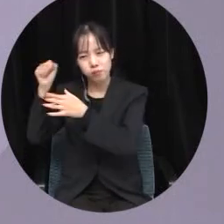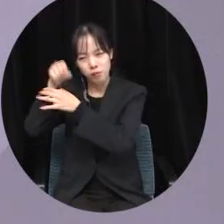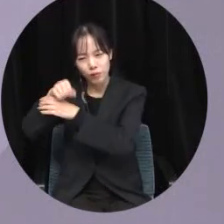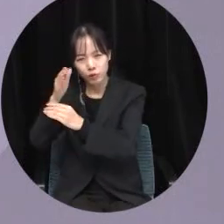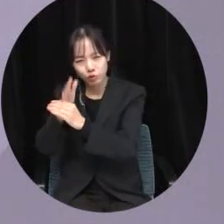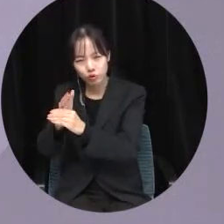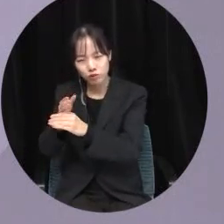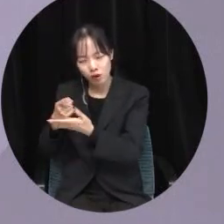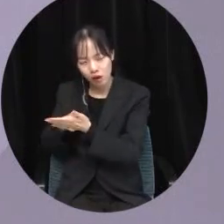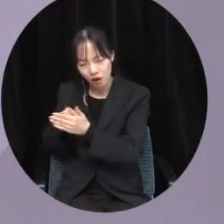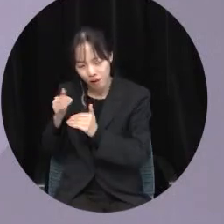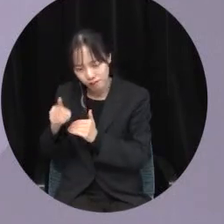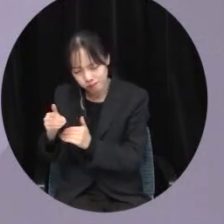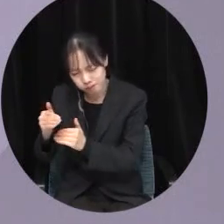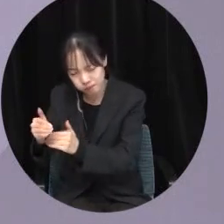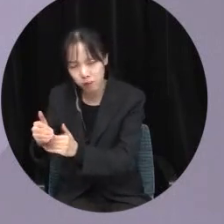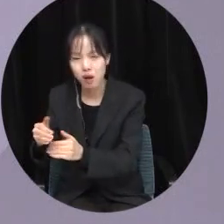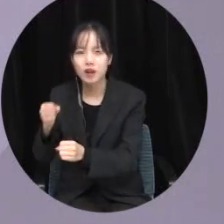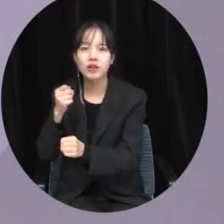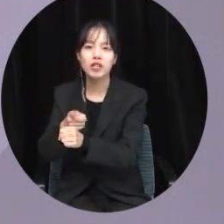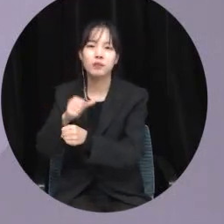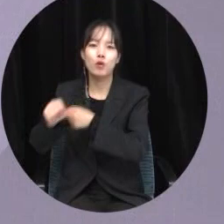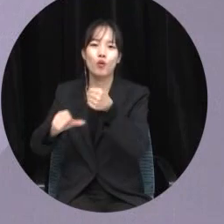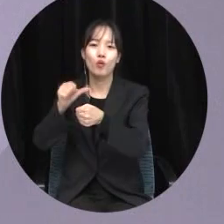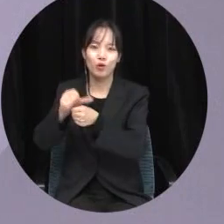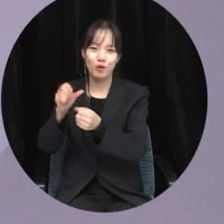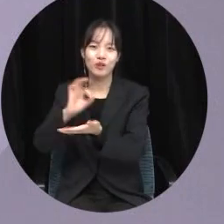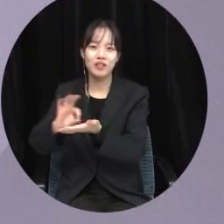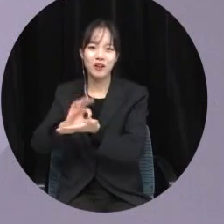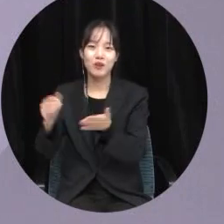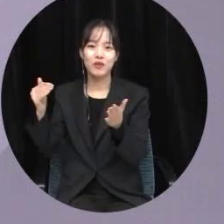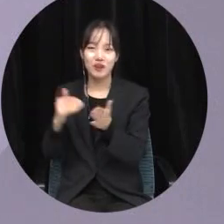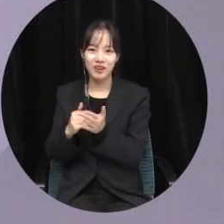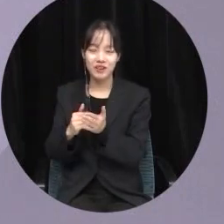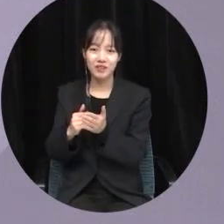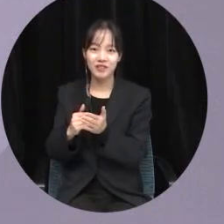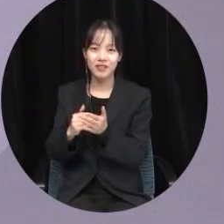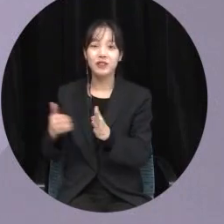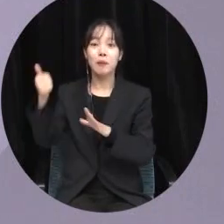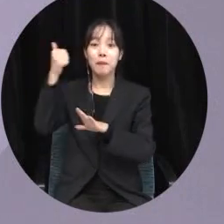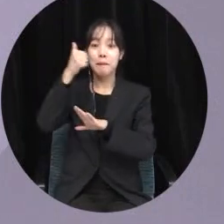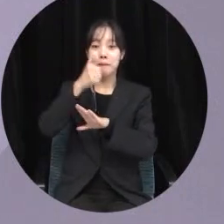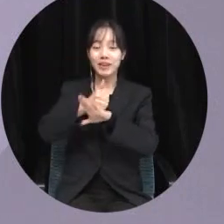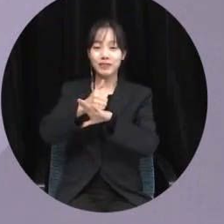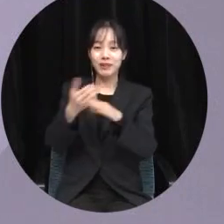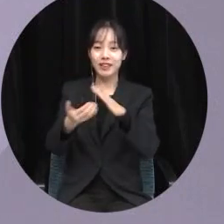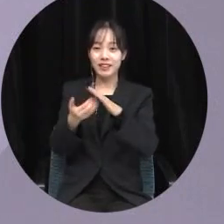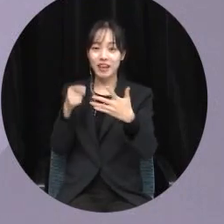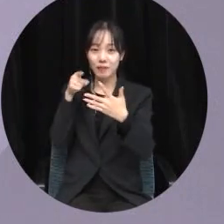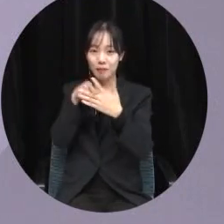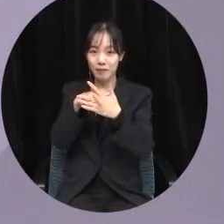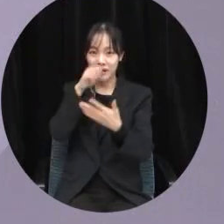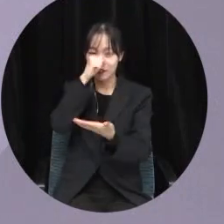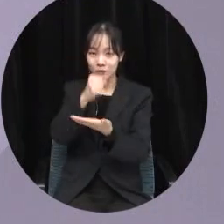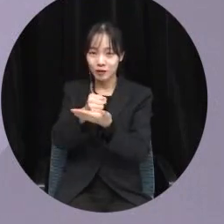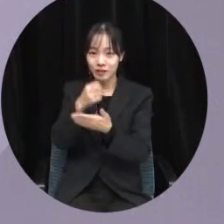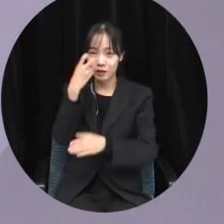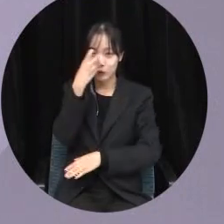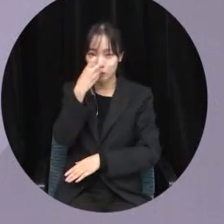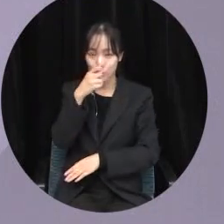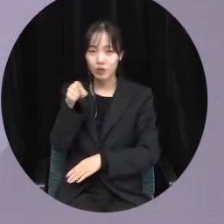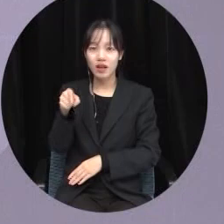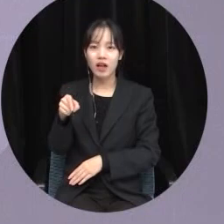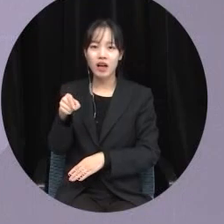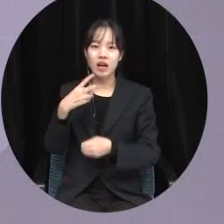무려 5년이 걸렸습니다. 그리고 마지막 예타 절차는 보통 1년 반이면 마무리됩니다만 벌써 2년 반